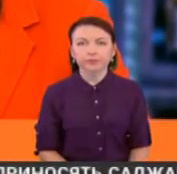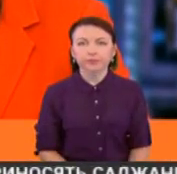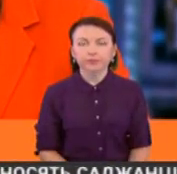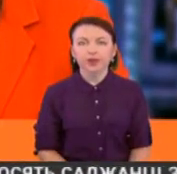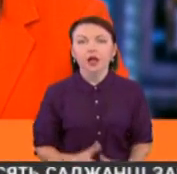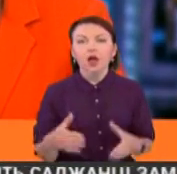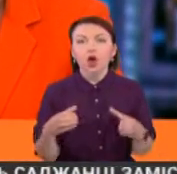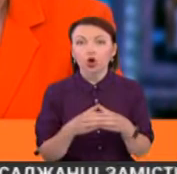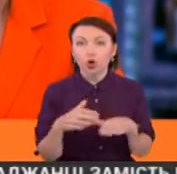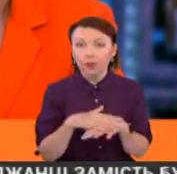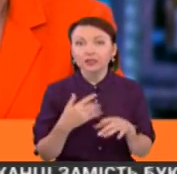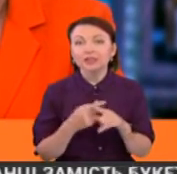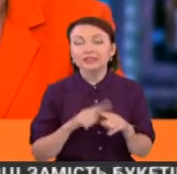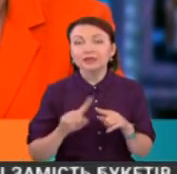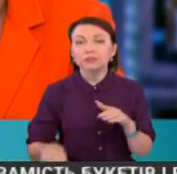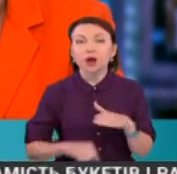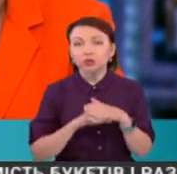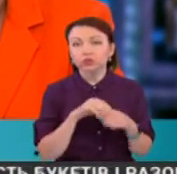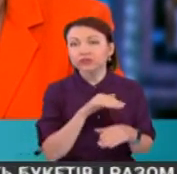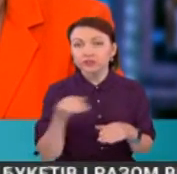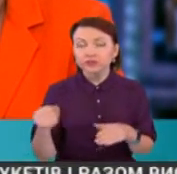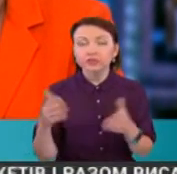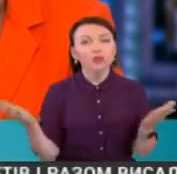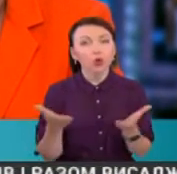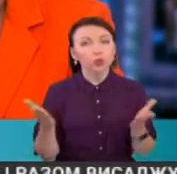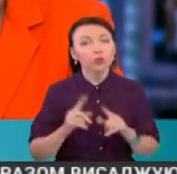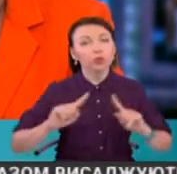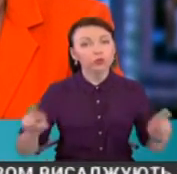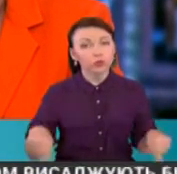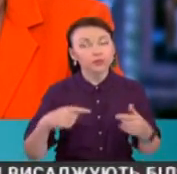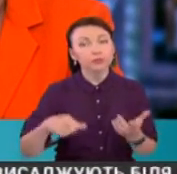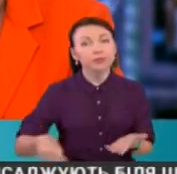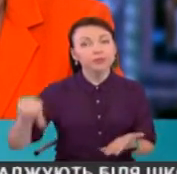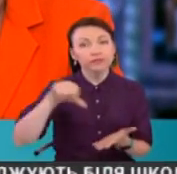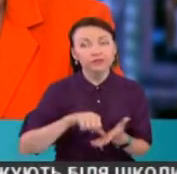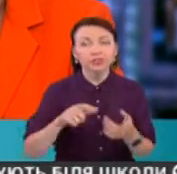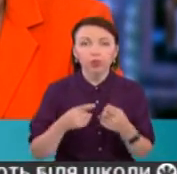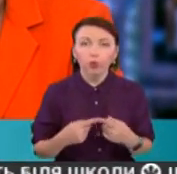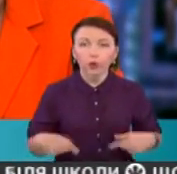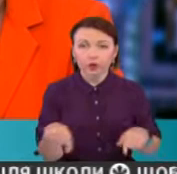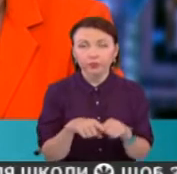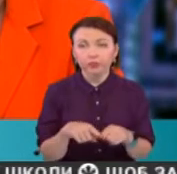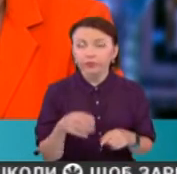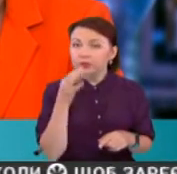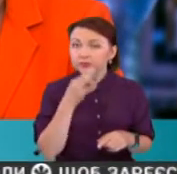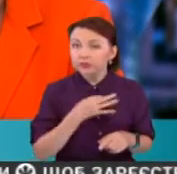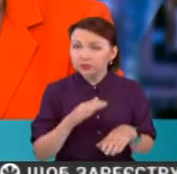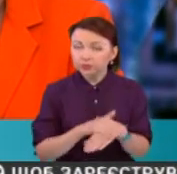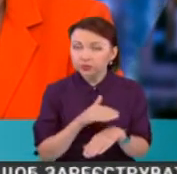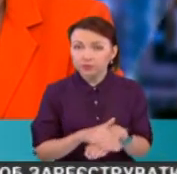Тобто громада – це базовий рівень, на якому утворюється представницький орган. Скажіть, будь ласка, от